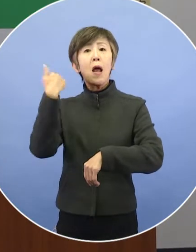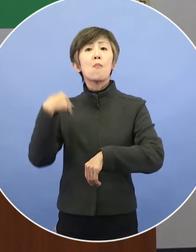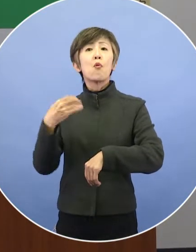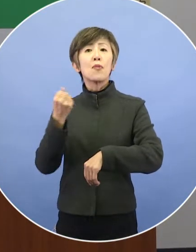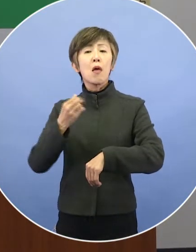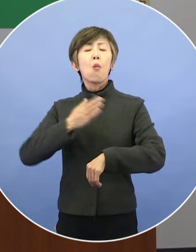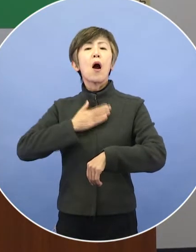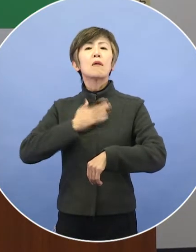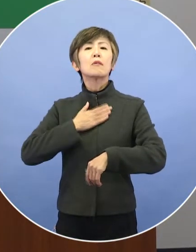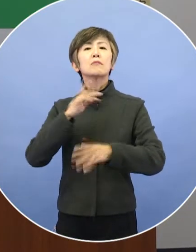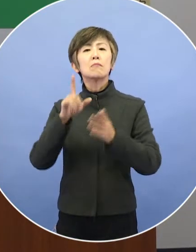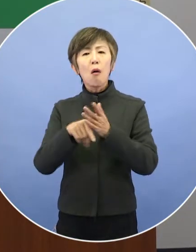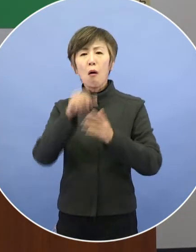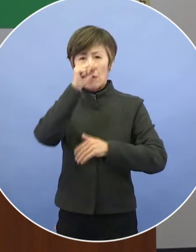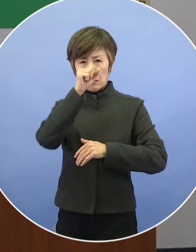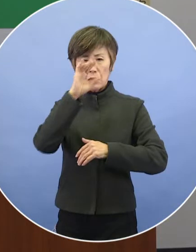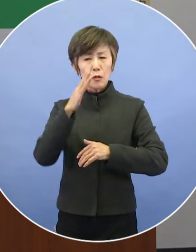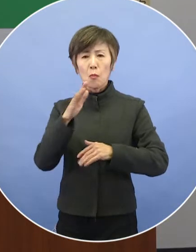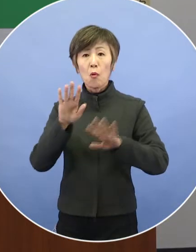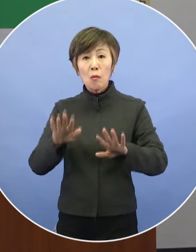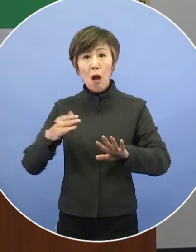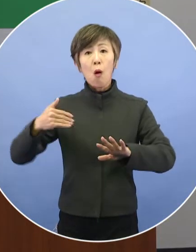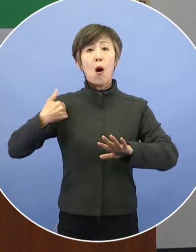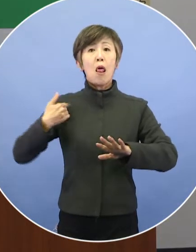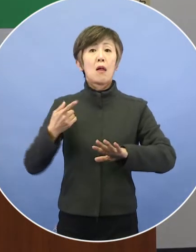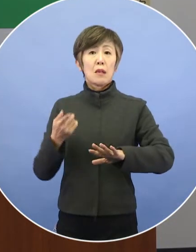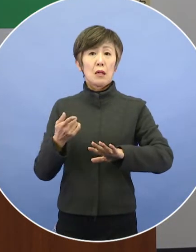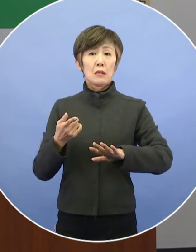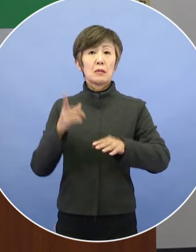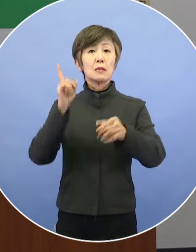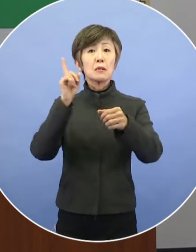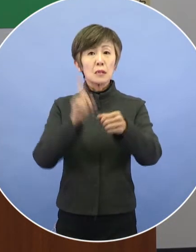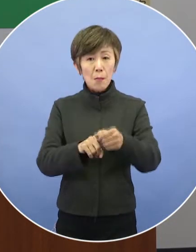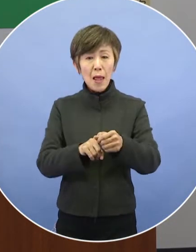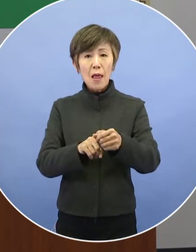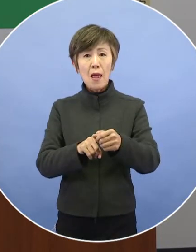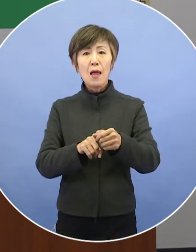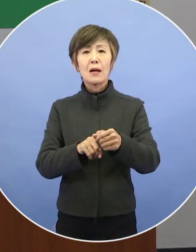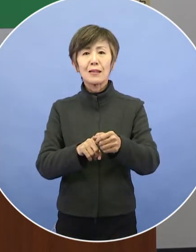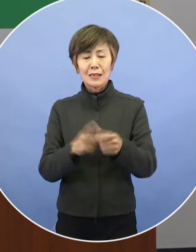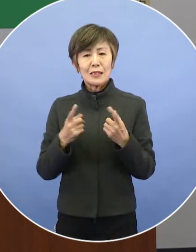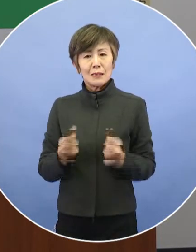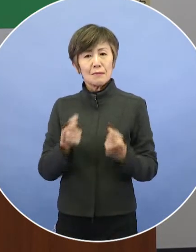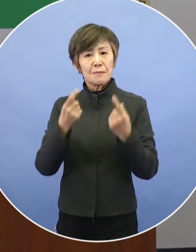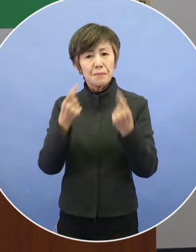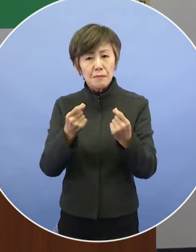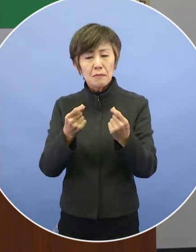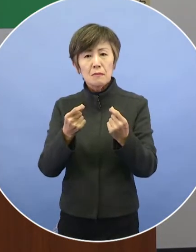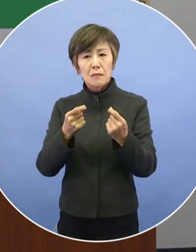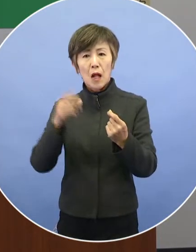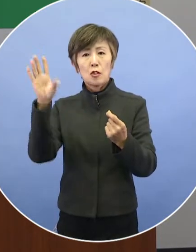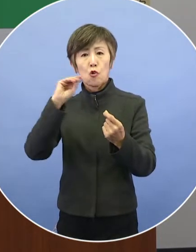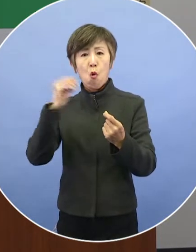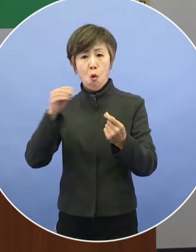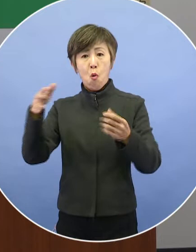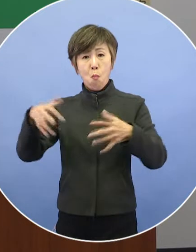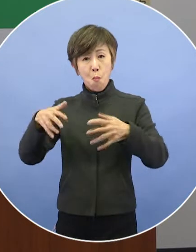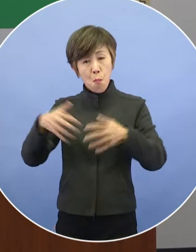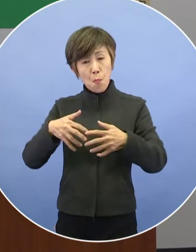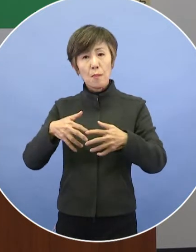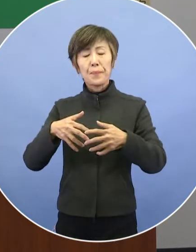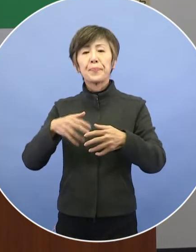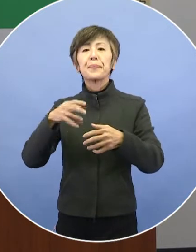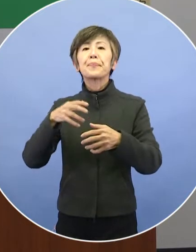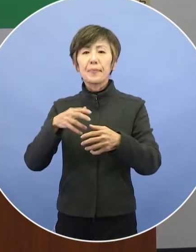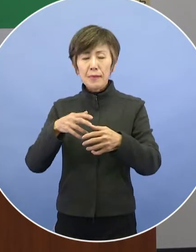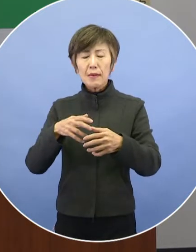事前にわからなかったというようなこともございましたのでこういった今後はですねリアルタイムにそういったことが把握できるような